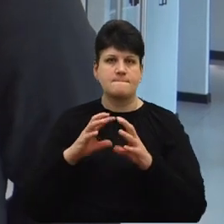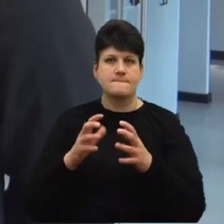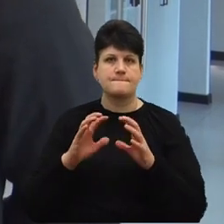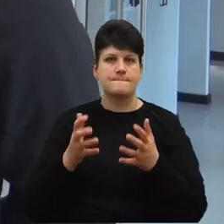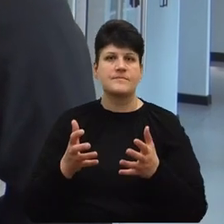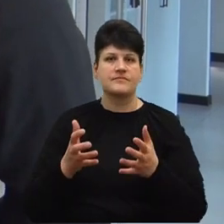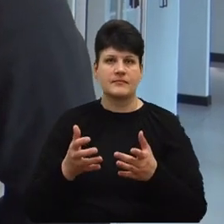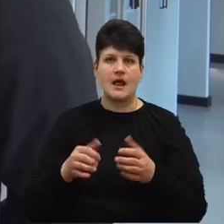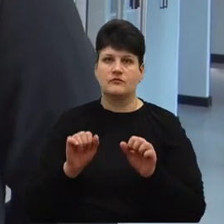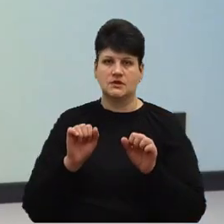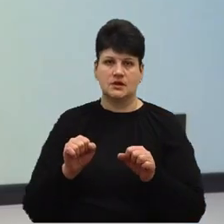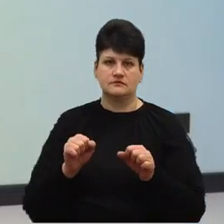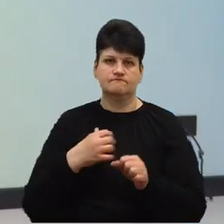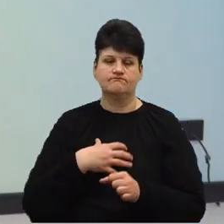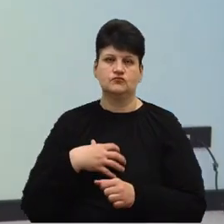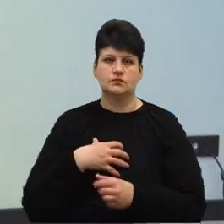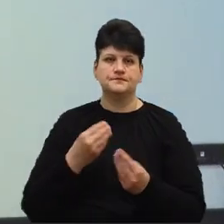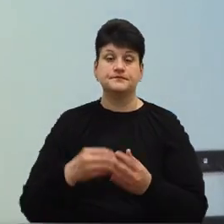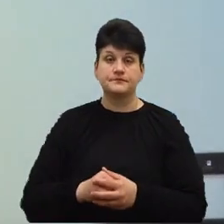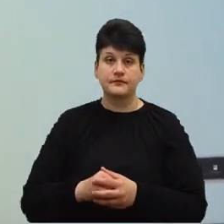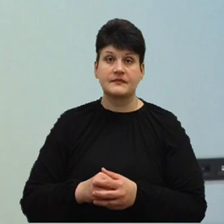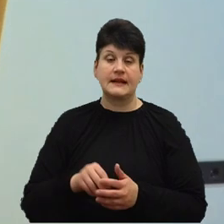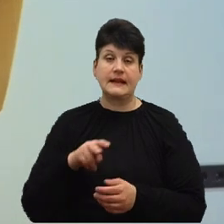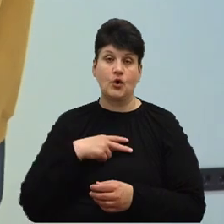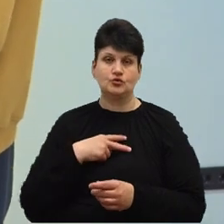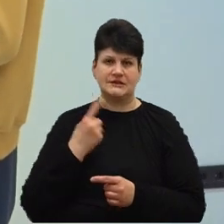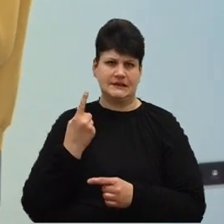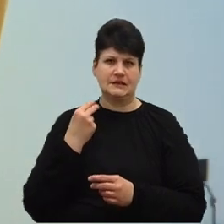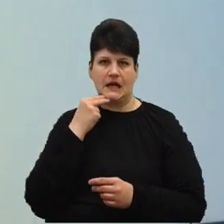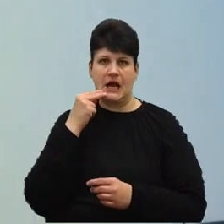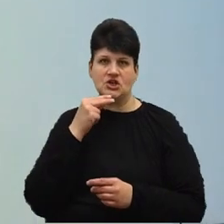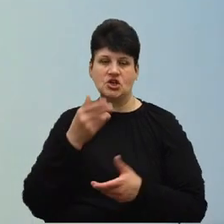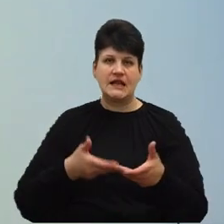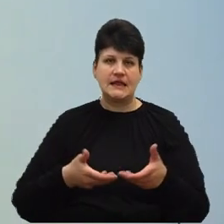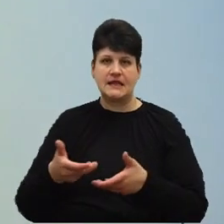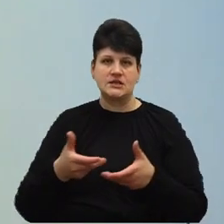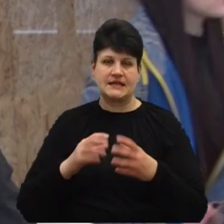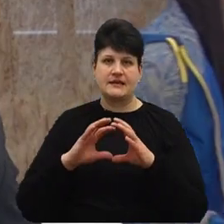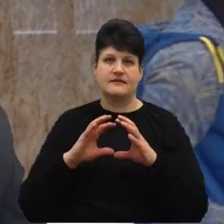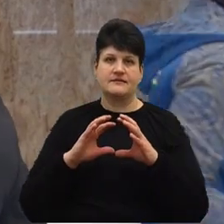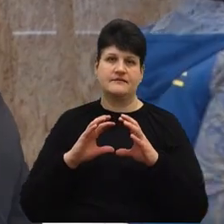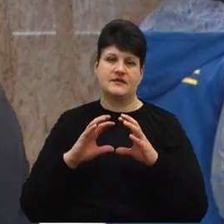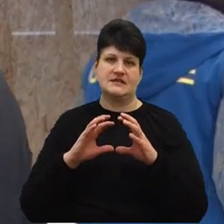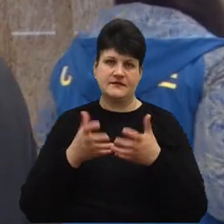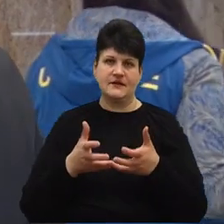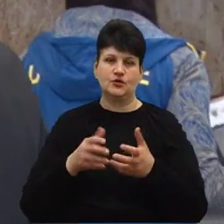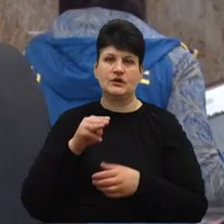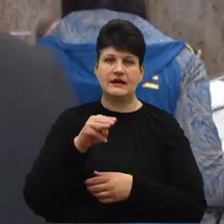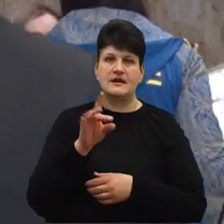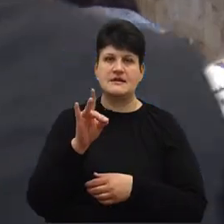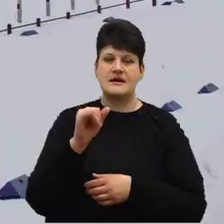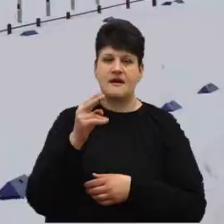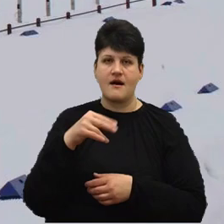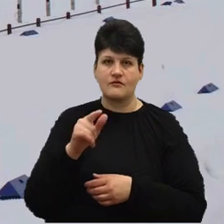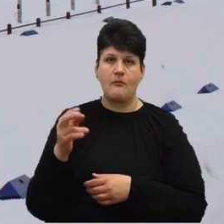вона, ми вважаємо, суперважлива. Серед нагороджених один з кращих лижників світу – паралімпієць Тарас Радь. Розповідає, в березні на